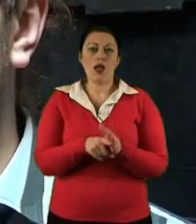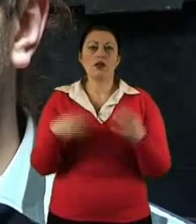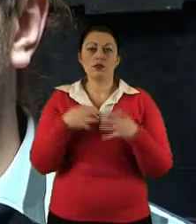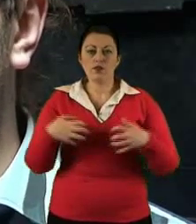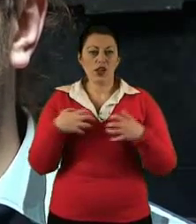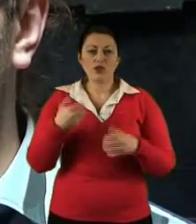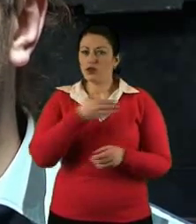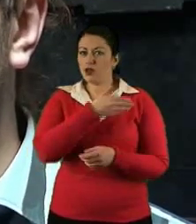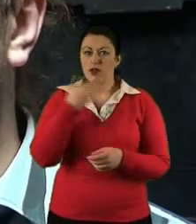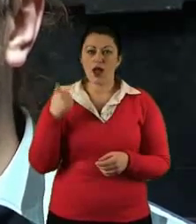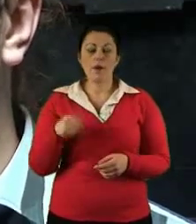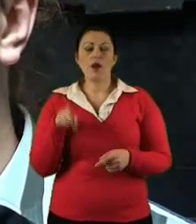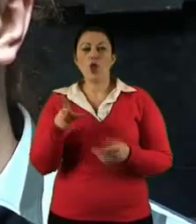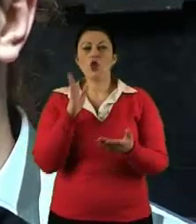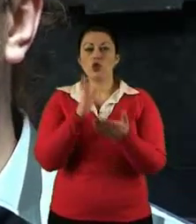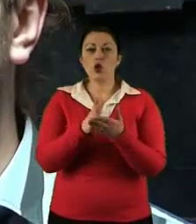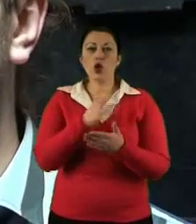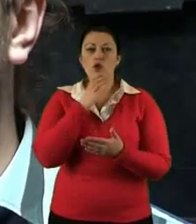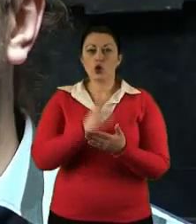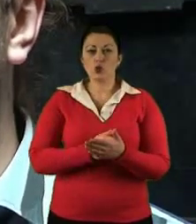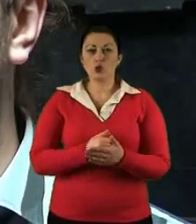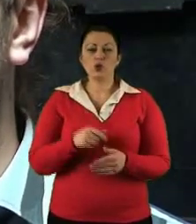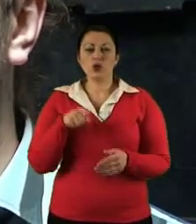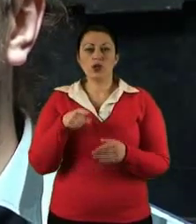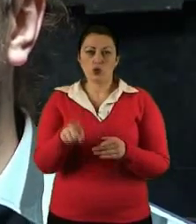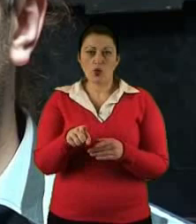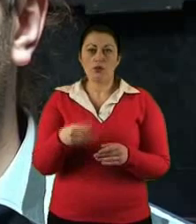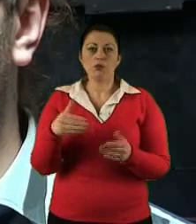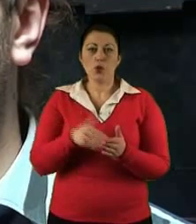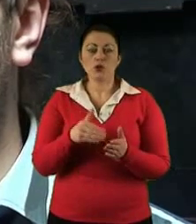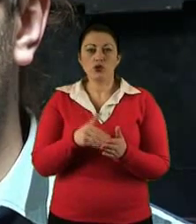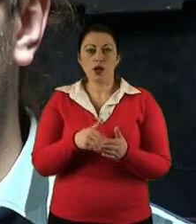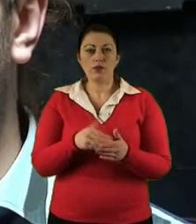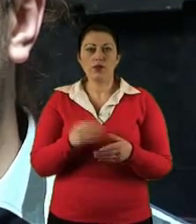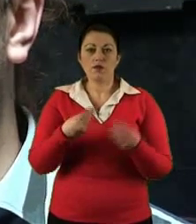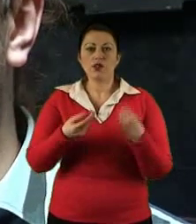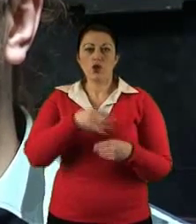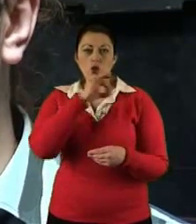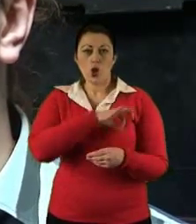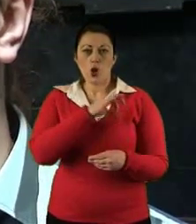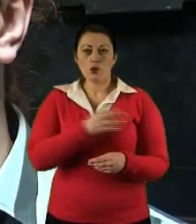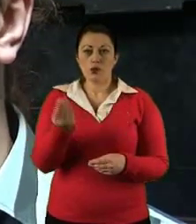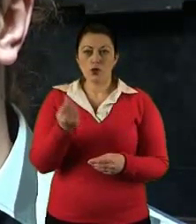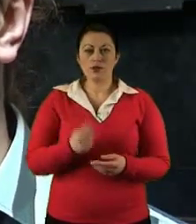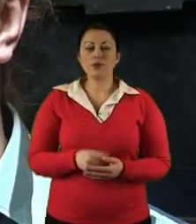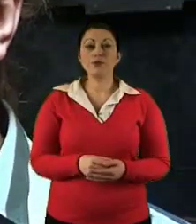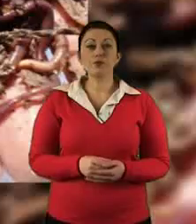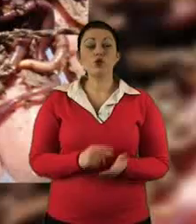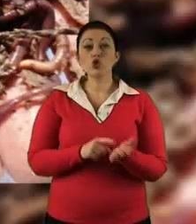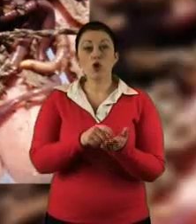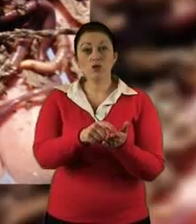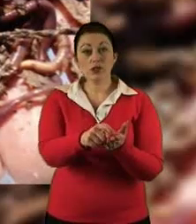samych zwierząt. Tutaj mamy praktycznie tylko i wyłącznie korzyści ze względu na to, że może nam dostarczyć dodatkowych